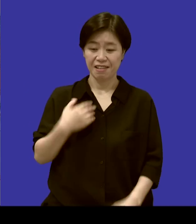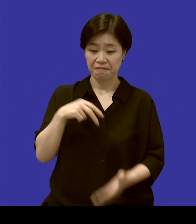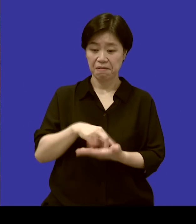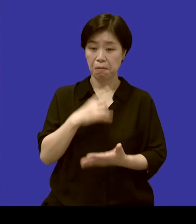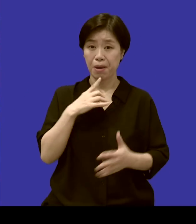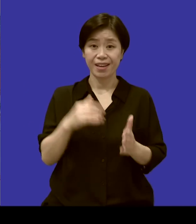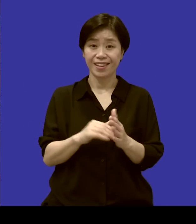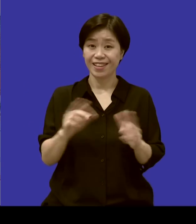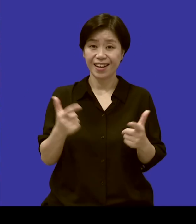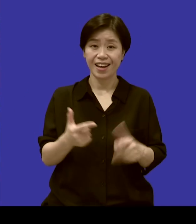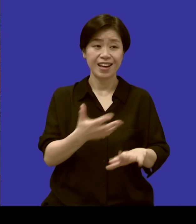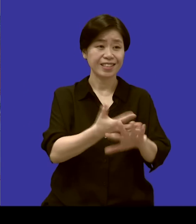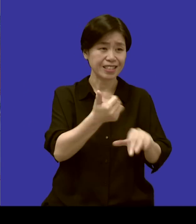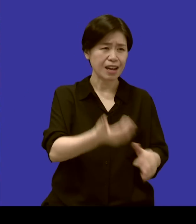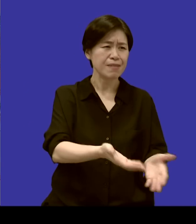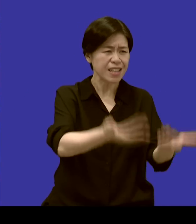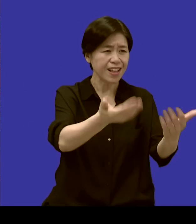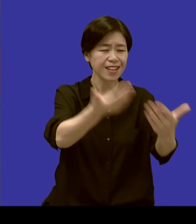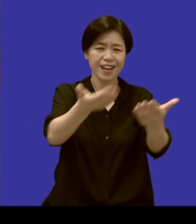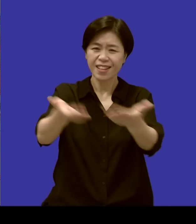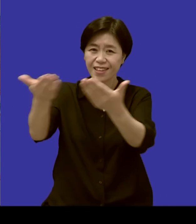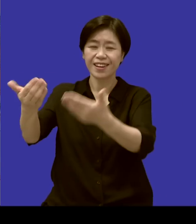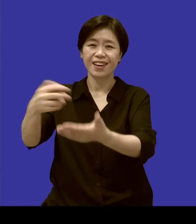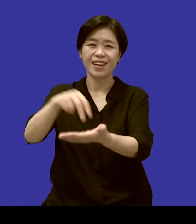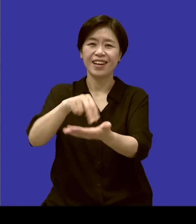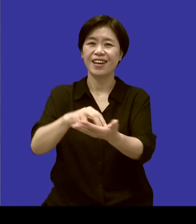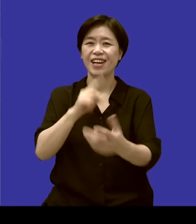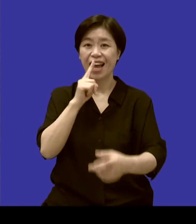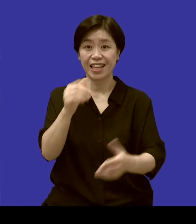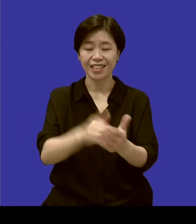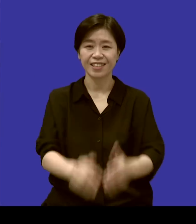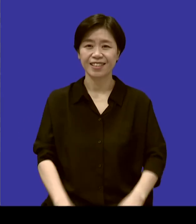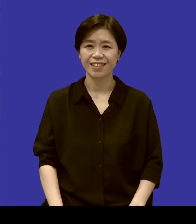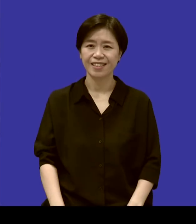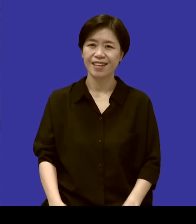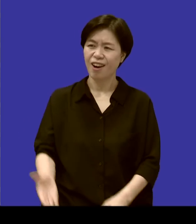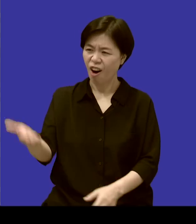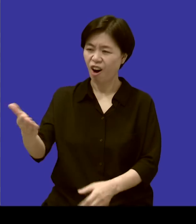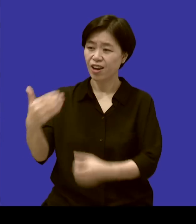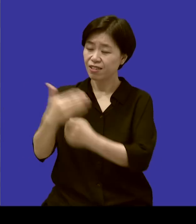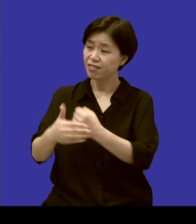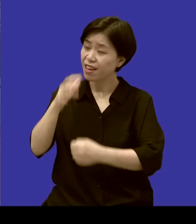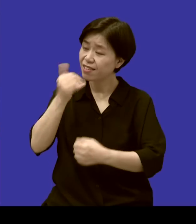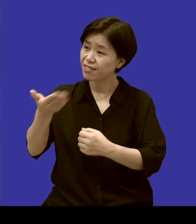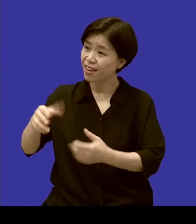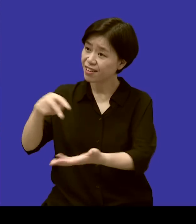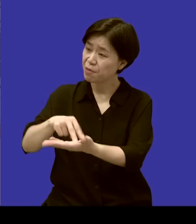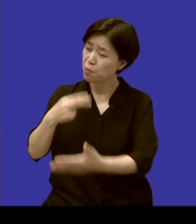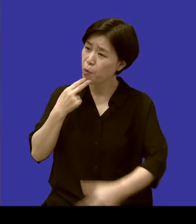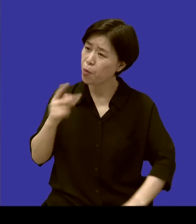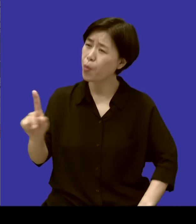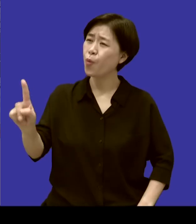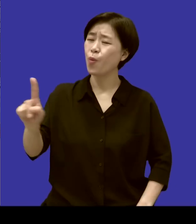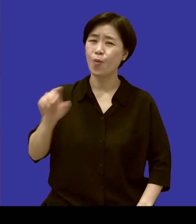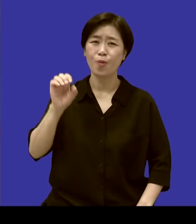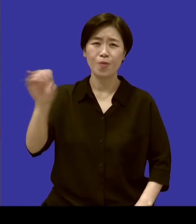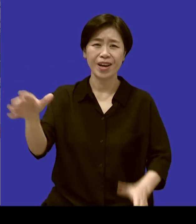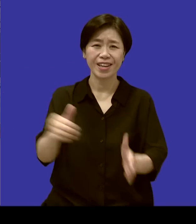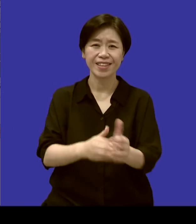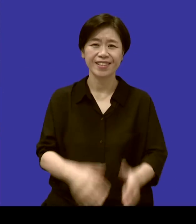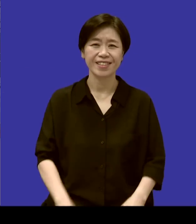정말 왔다 갔다. 제가 막 그랬어요. 네. 권사님 일어나세요. 왜 은혜 받았는데 안 일어나? 막 이러고.